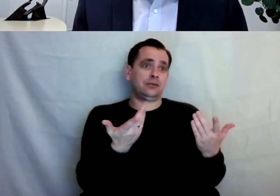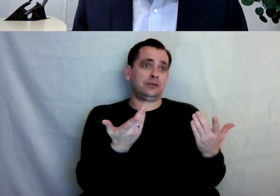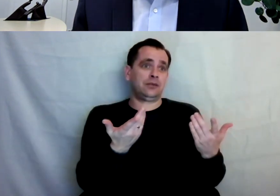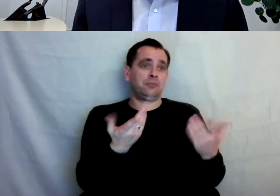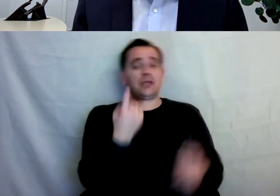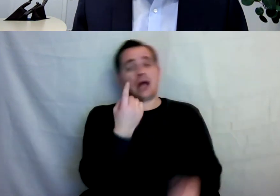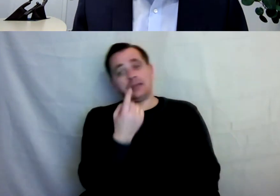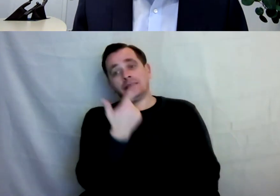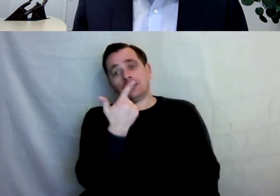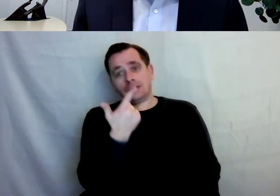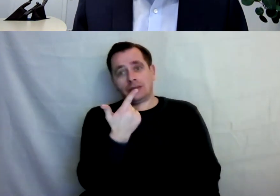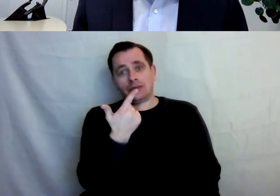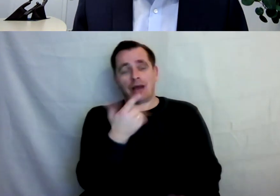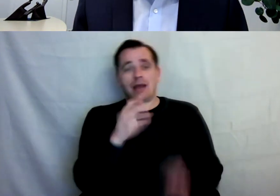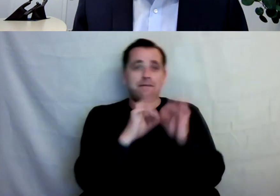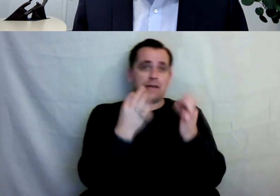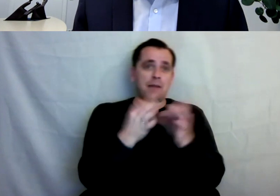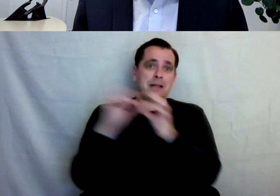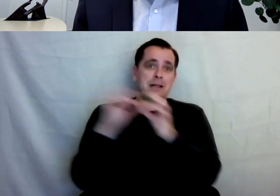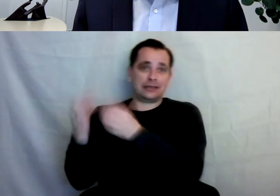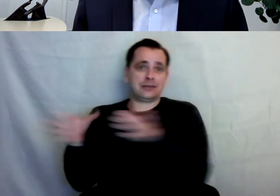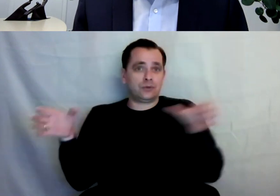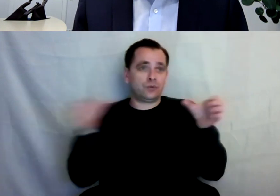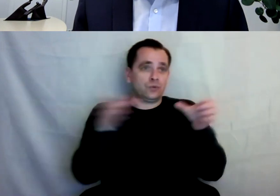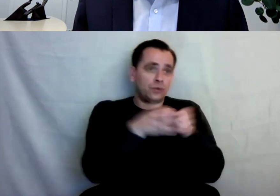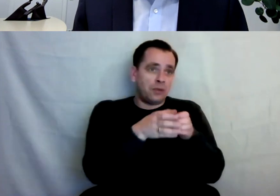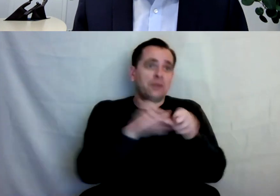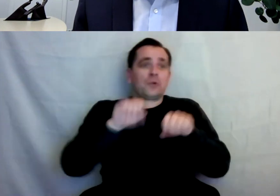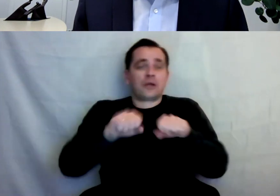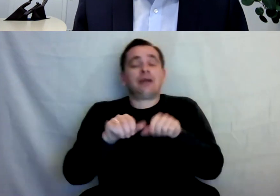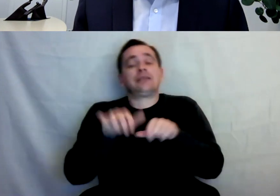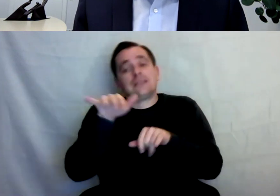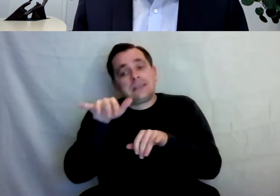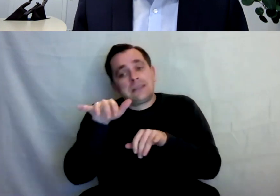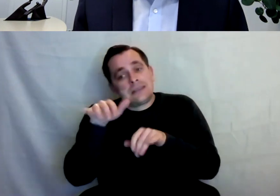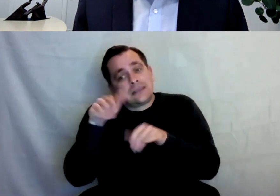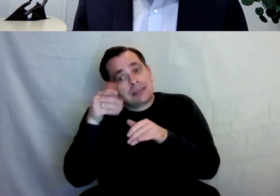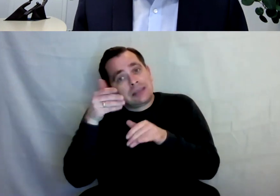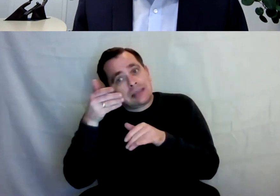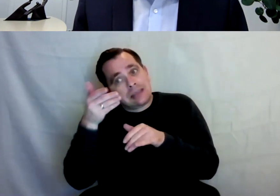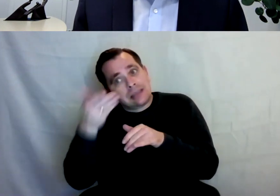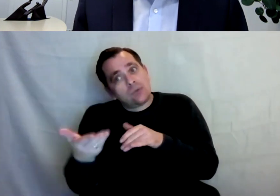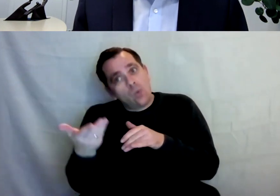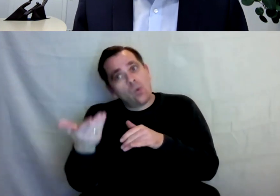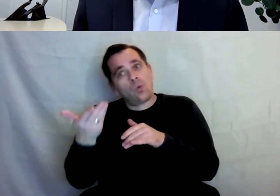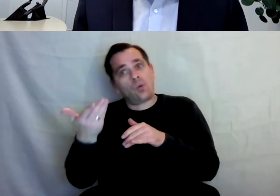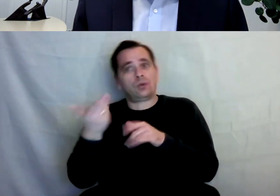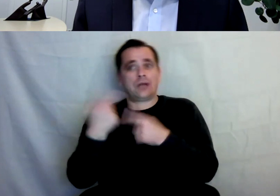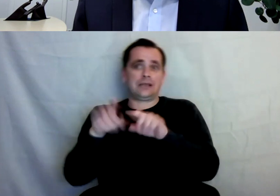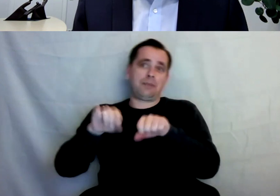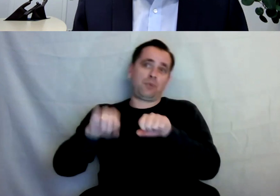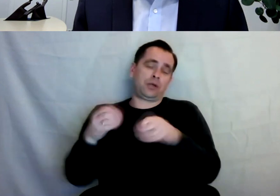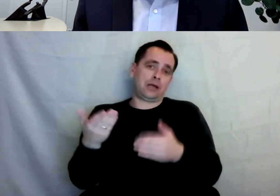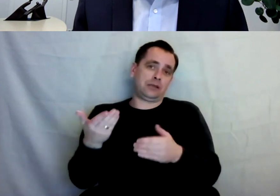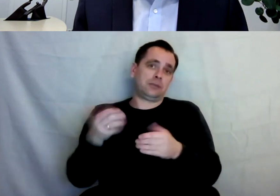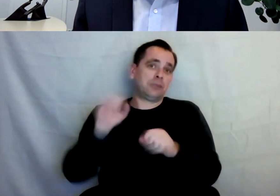Haushalten. Vielleicht sind das Alternativen, über die man nachdenken kann. Ich denke, Weihnachten wird ja auch in vielen Familien, bei Ihnen, bei uns zu